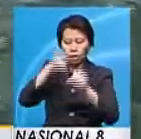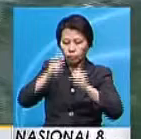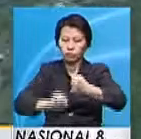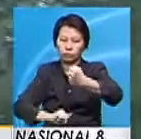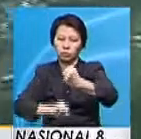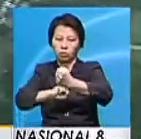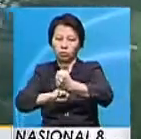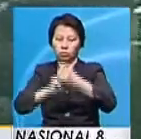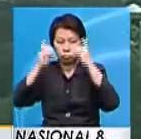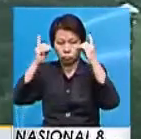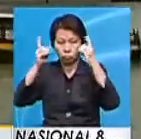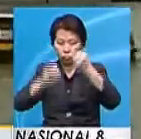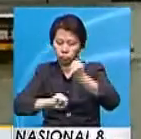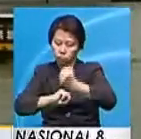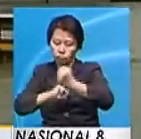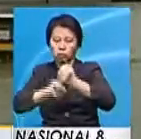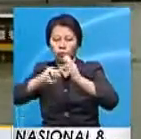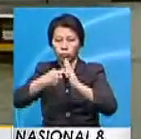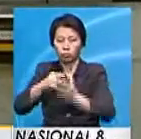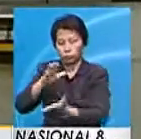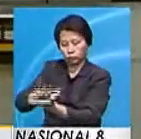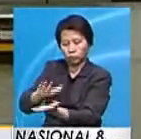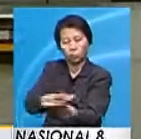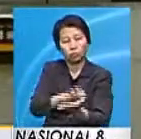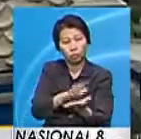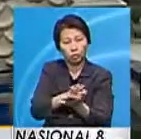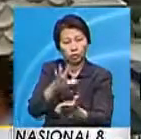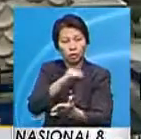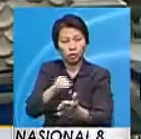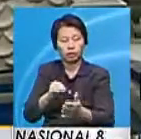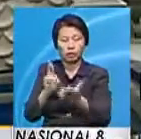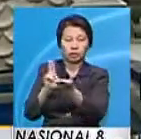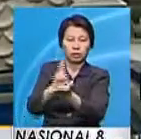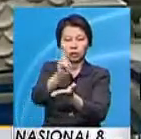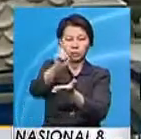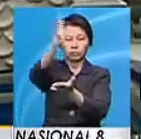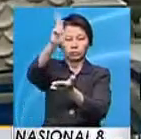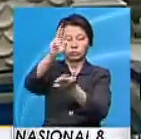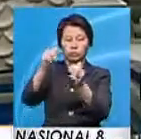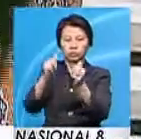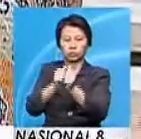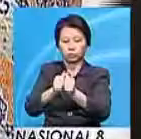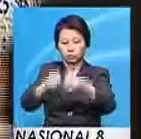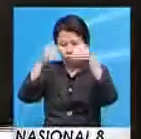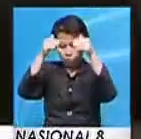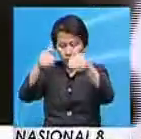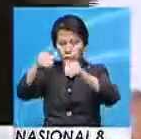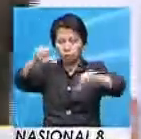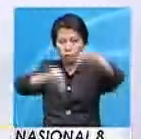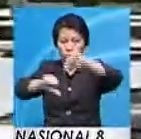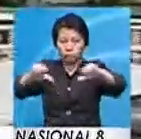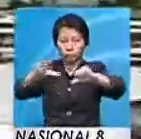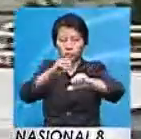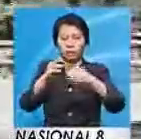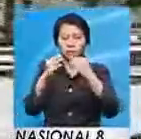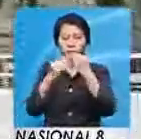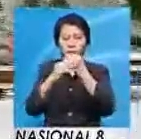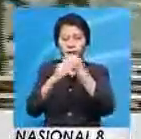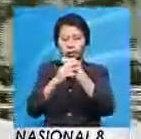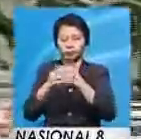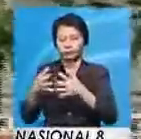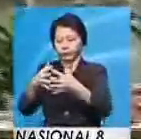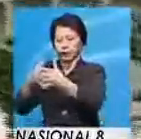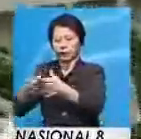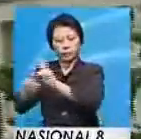sokongan akademi dan dimulakan di sekolah-sekolah serta peringkat universiti dengan menekankan bidang sains matematik. Amerika